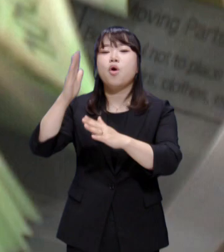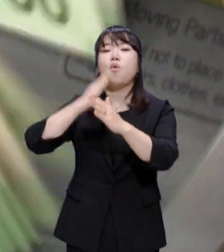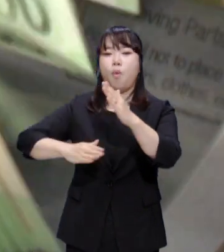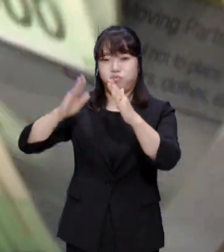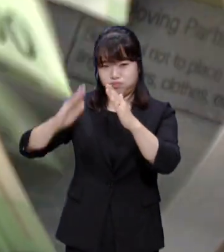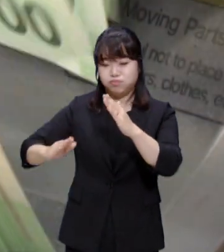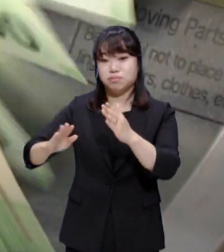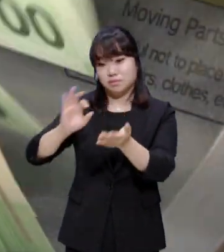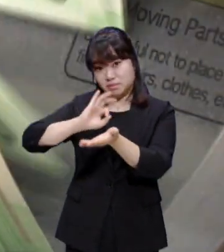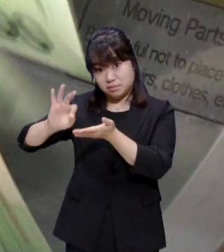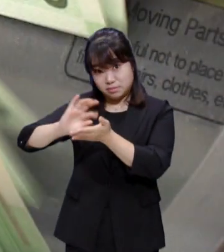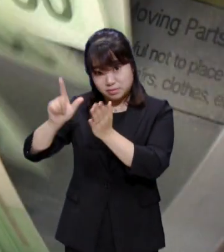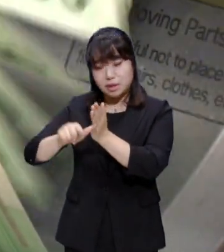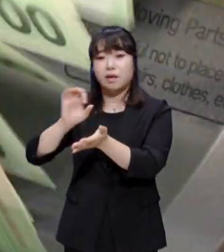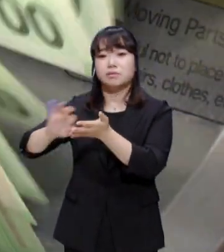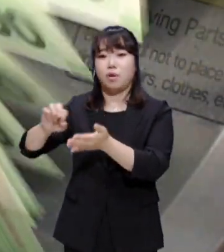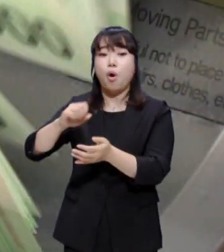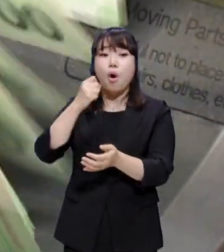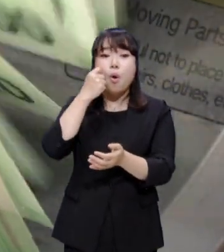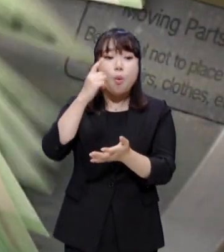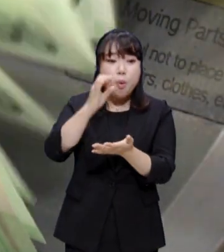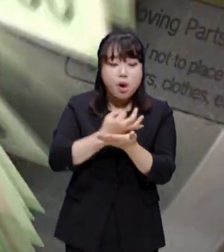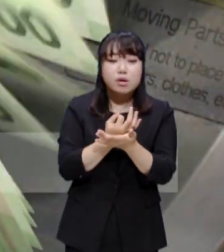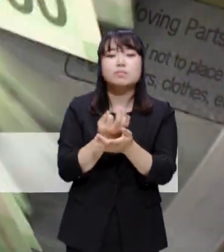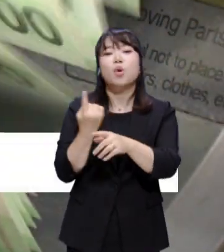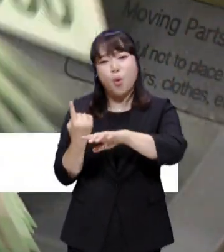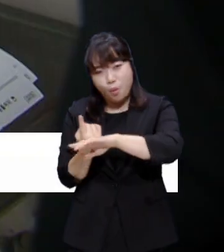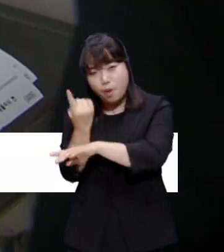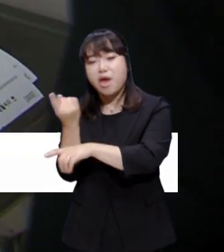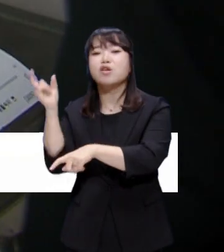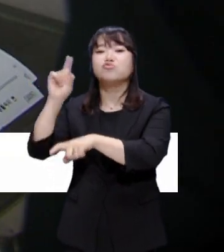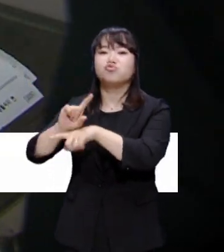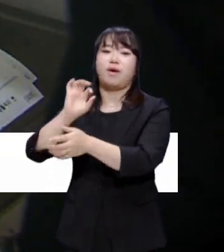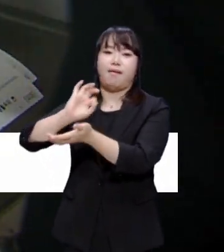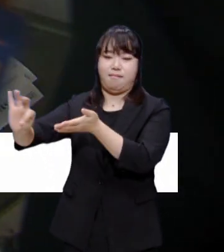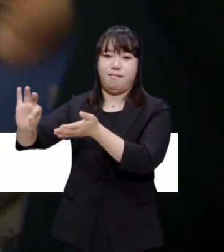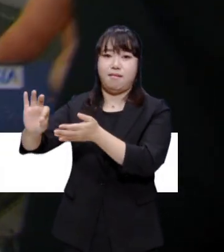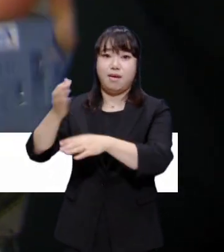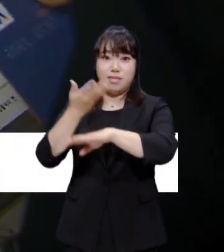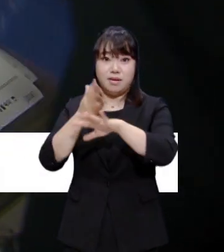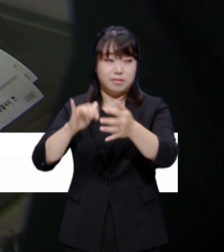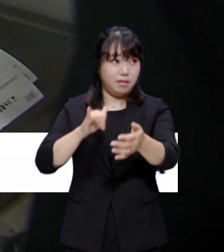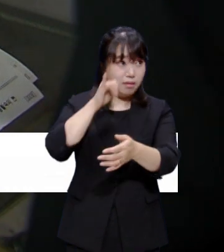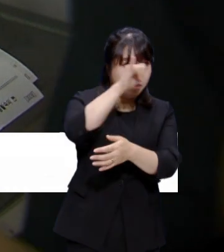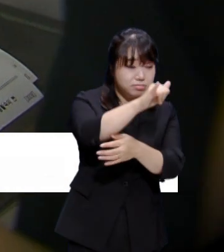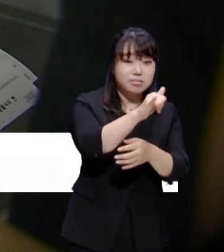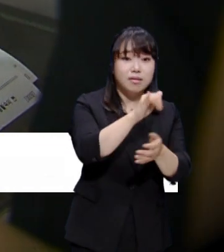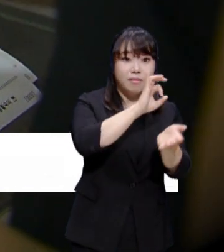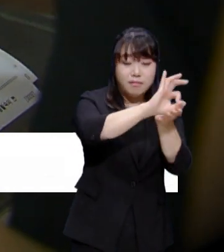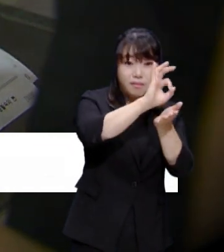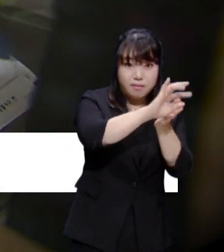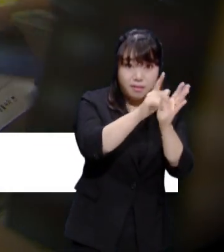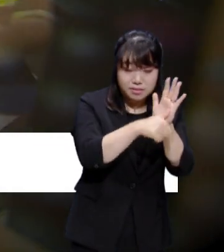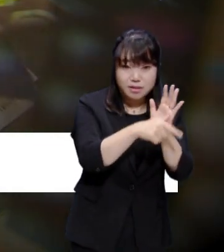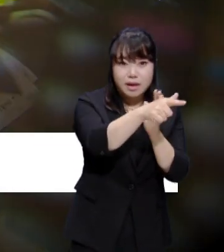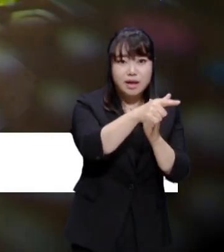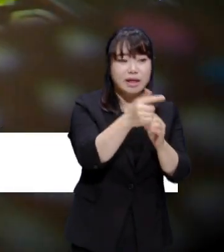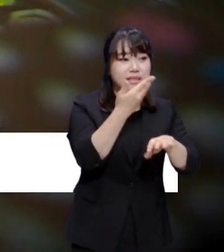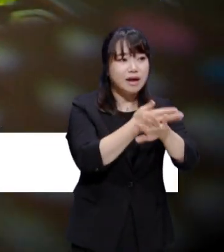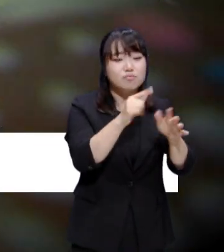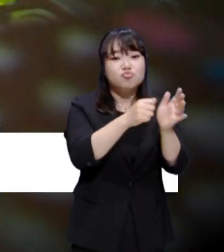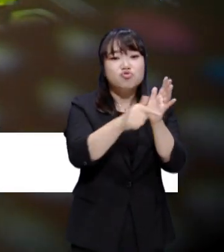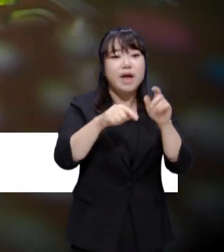공적인 일을 할 때 쓰라고 월급 말고 더 주는 돈입니다. 해외에선 정치인들이 업무 추진비로 생필품을